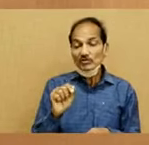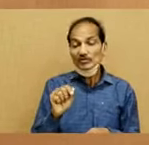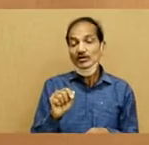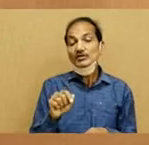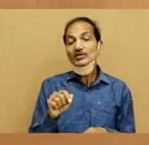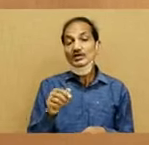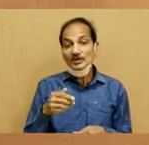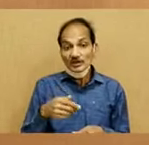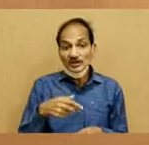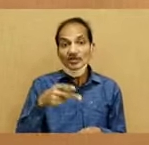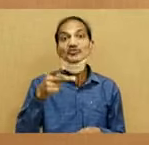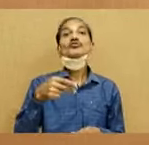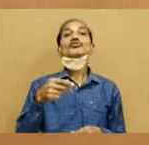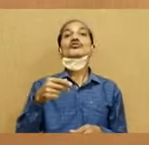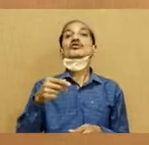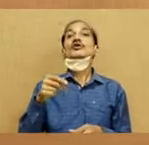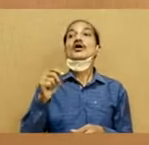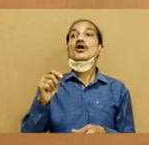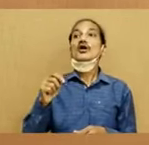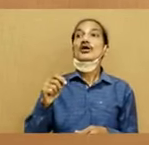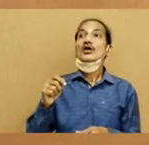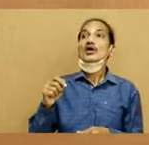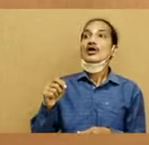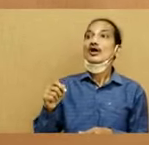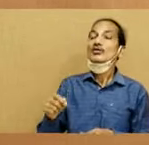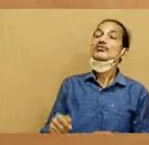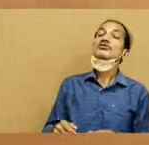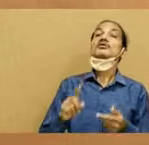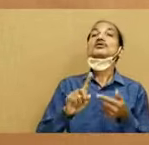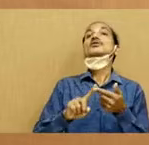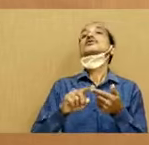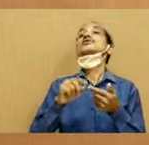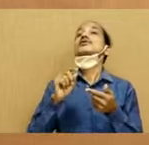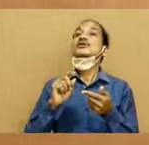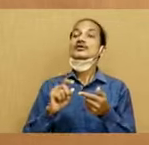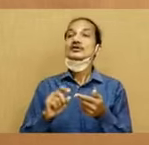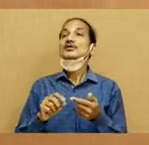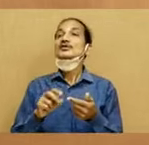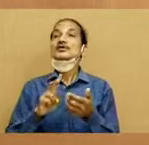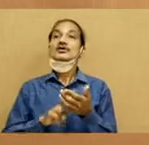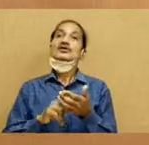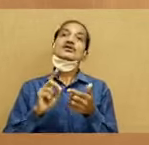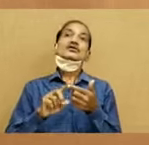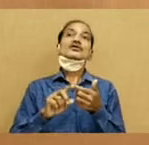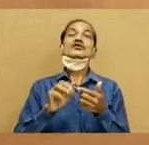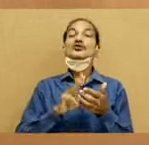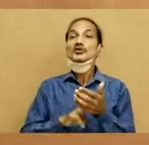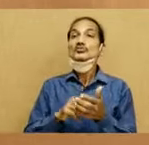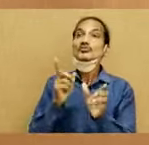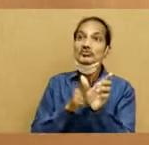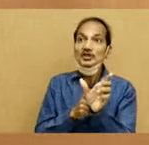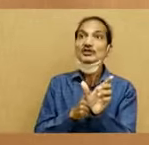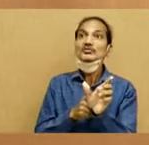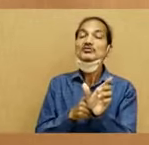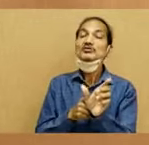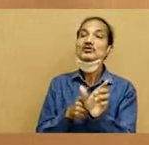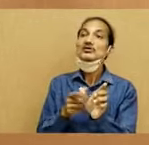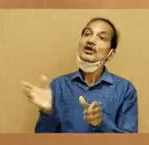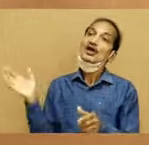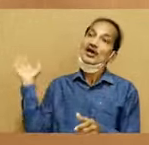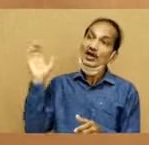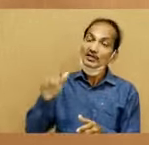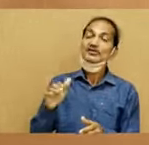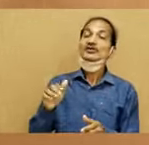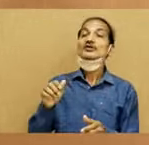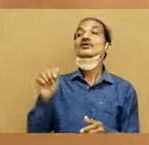ଆମର ଶତ୍ରୁ ଆସିକି ଆମ ଉପରେ ହାମଲା କରୁଛି, ସେ ସନ୍ତର୍ପଣରେ ଆସିବ ସେଇଟା ଆମକୁ ଜଣା ଅଛି